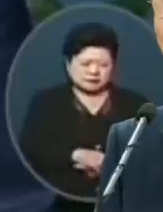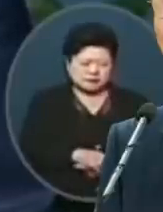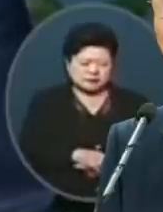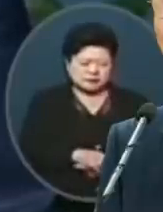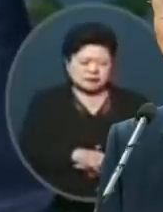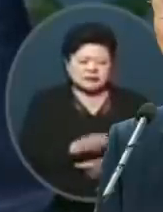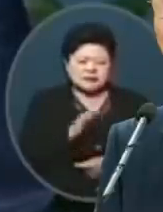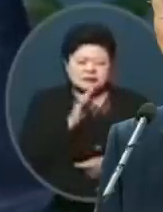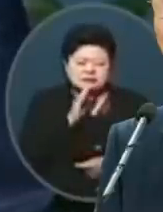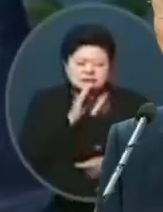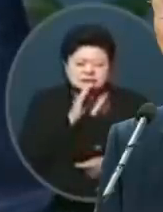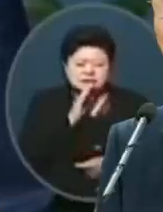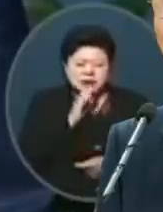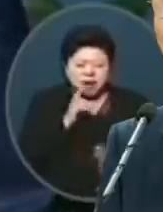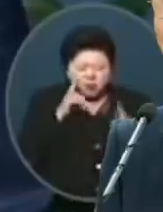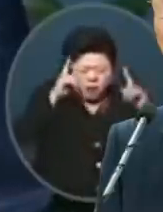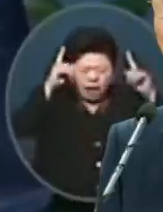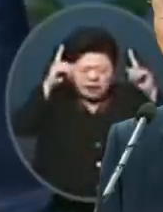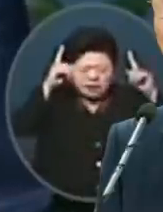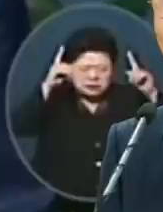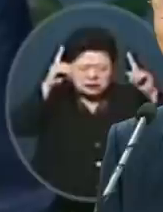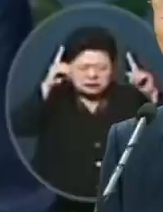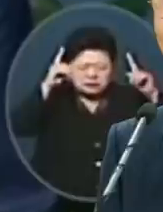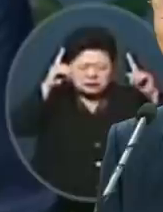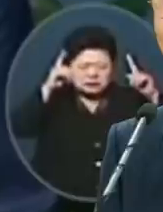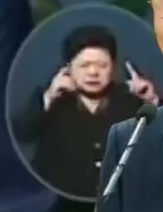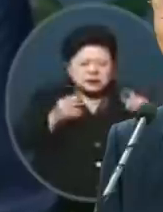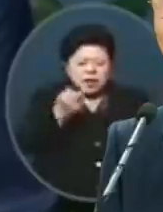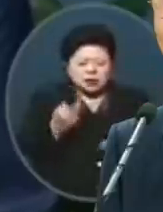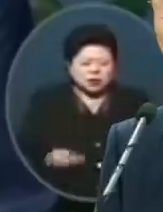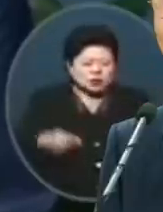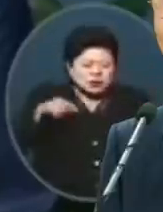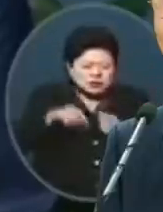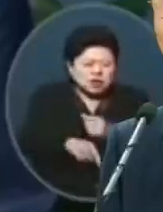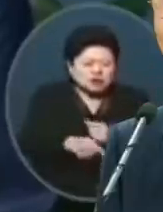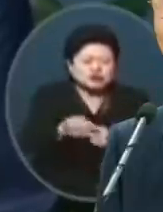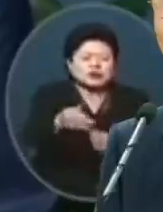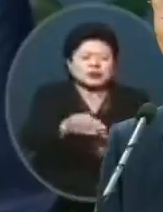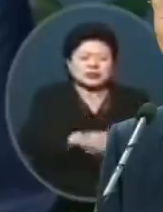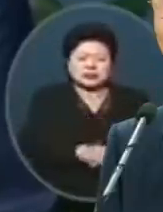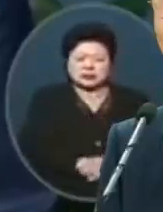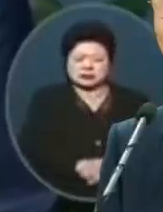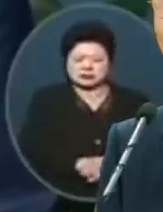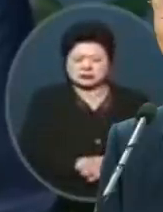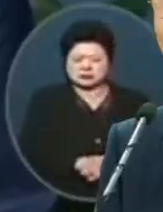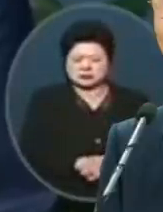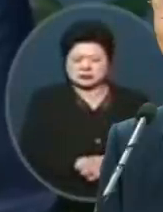낫게 대접을 받는다고 생각하니까 화가 나가지고서 동생을 쳐 죽여진 것입니다.